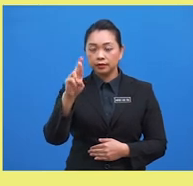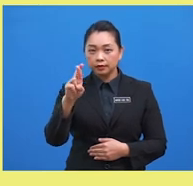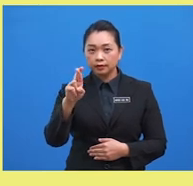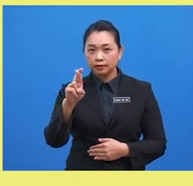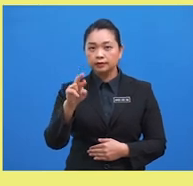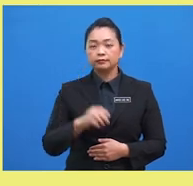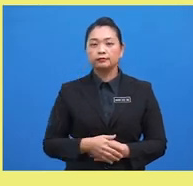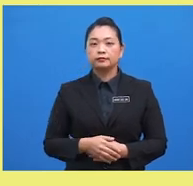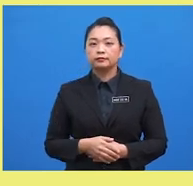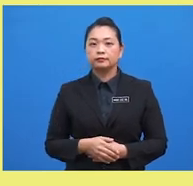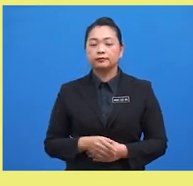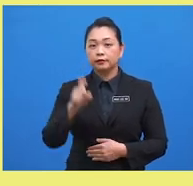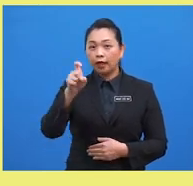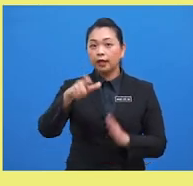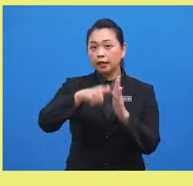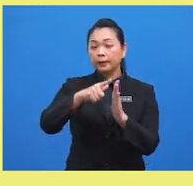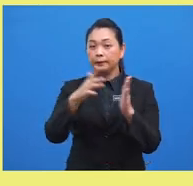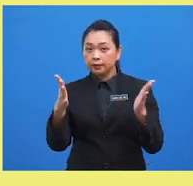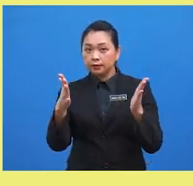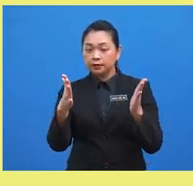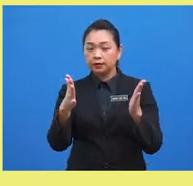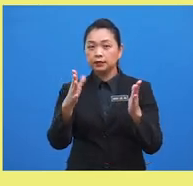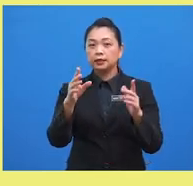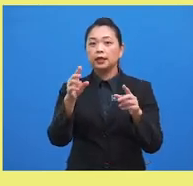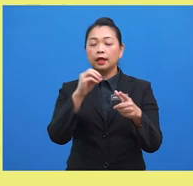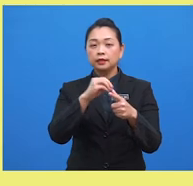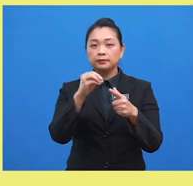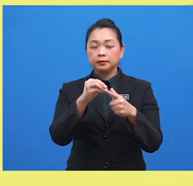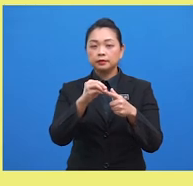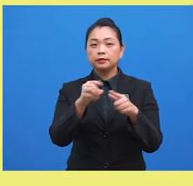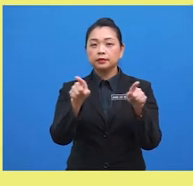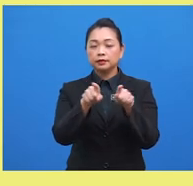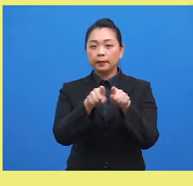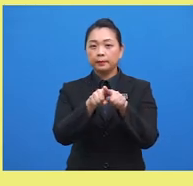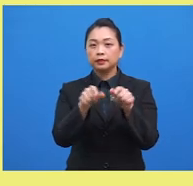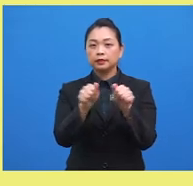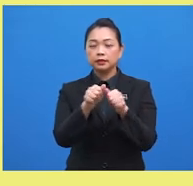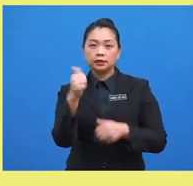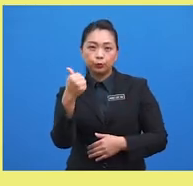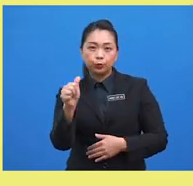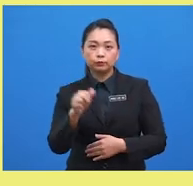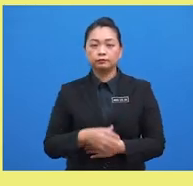X lebih besar atau sama dengan 1 dan lebih kecil atau sama dengan 10.